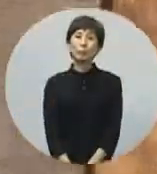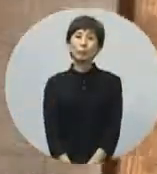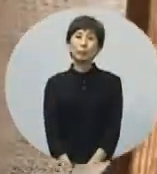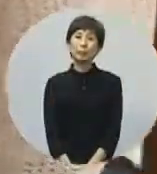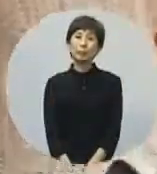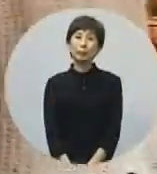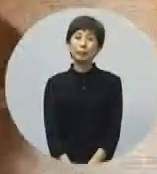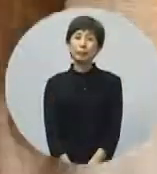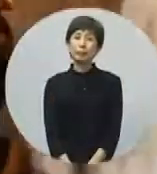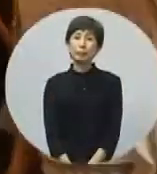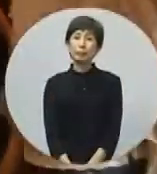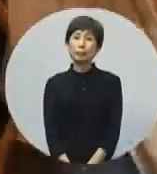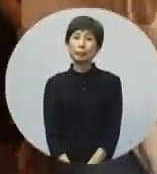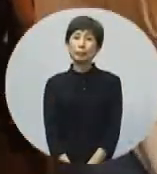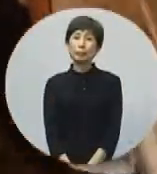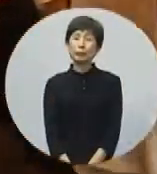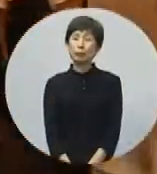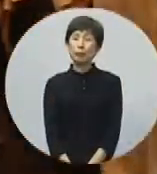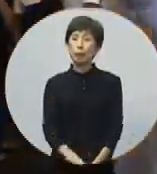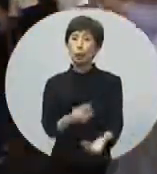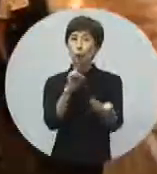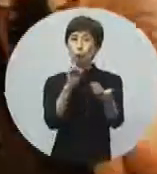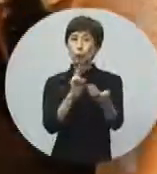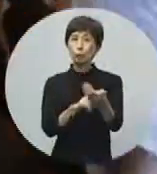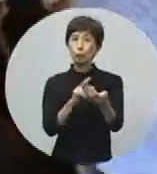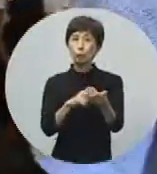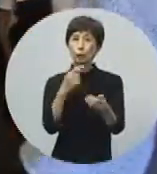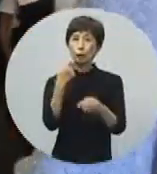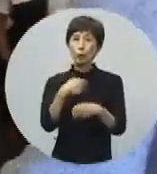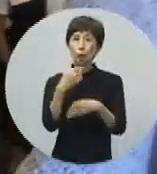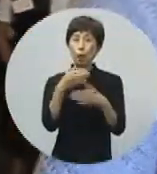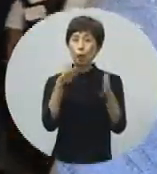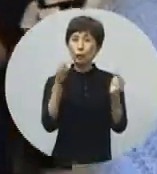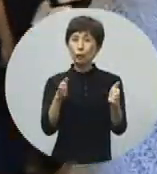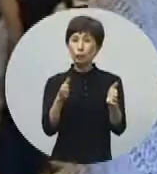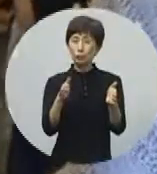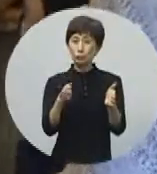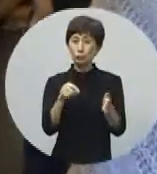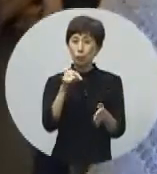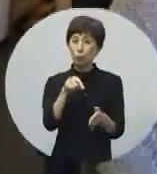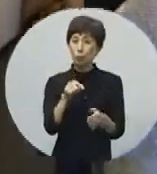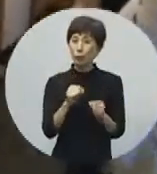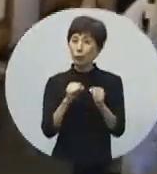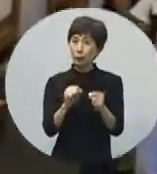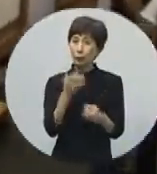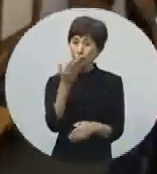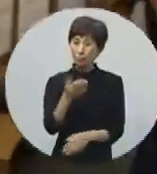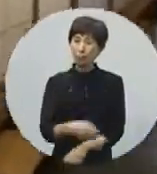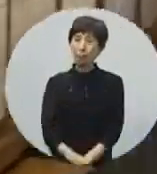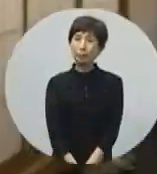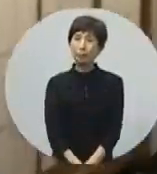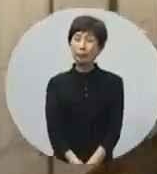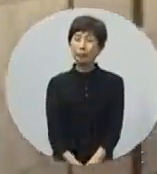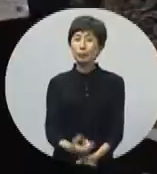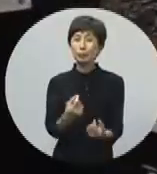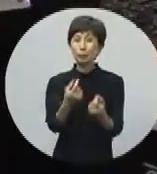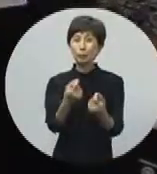ちは。 あの今表ですですね、寿司教室って書いてあったんですけど、はい、こちらでやっているんですか？ そうなんです